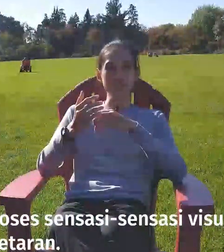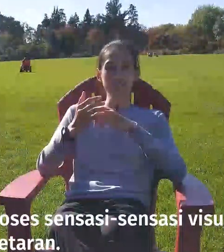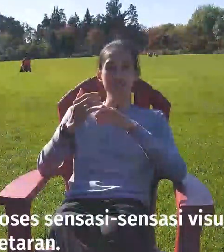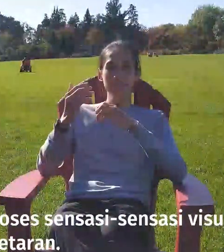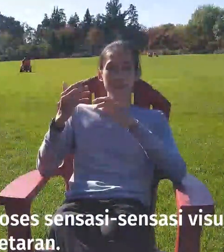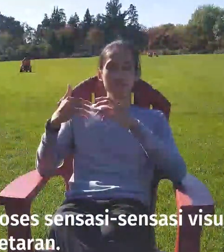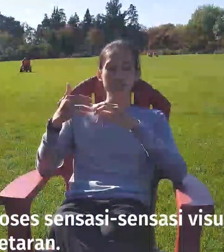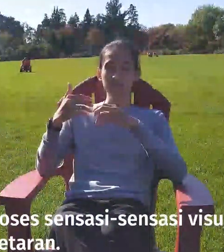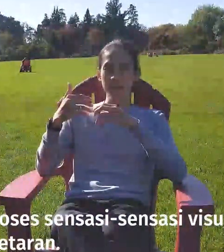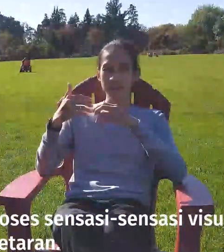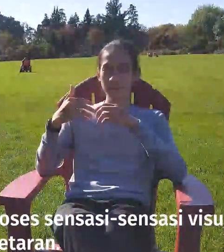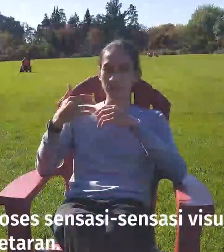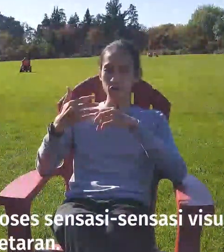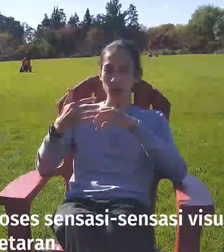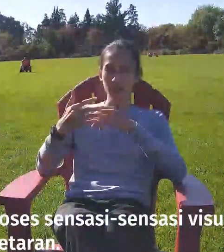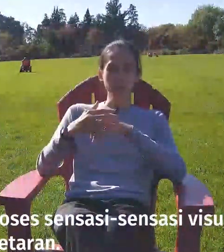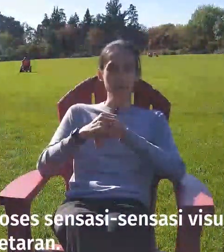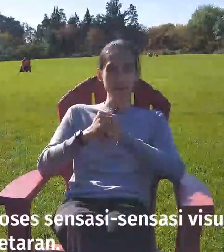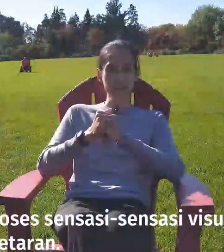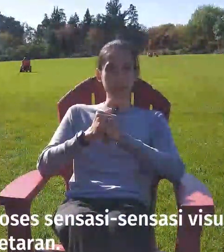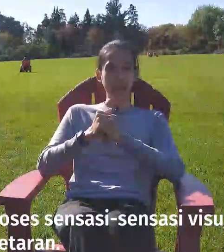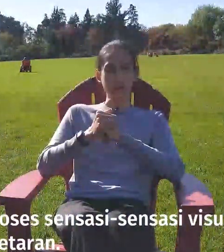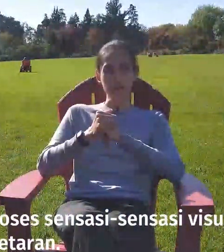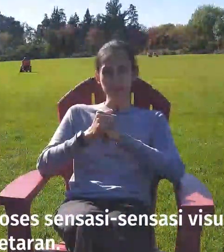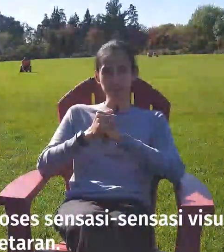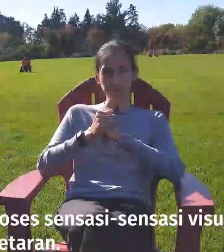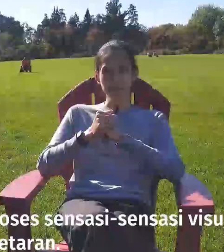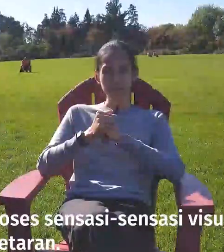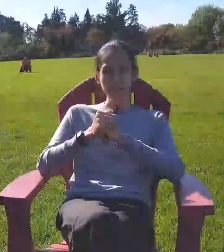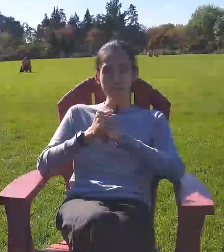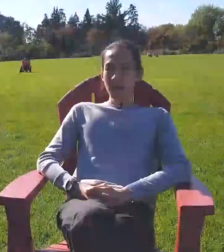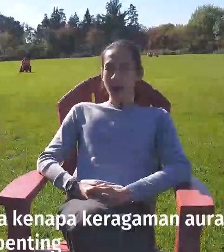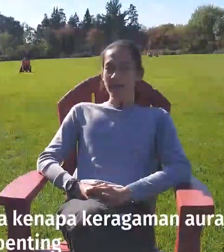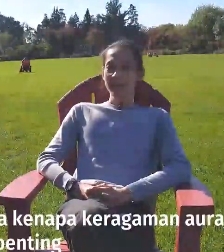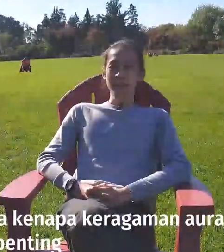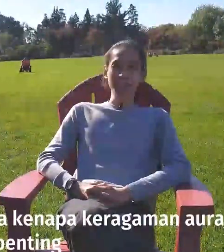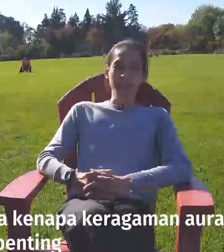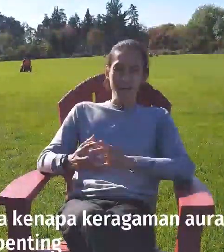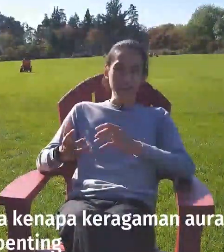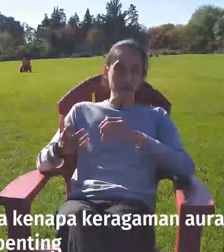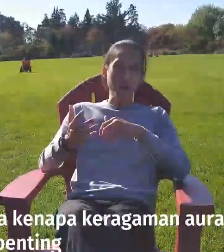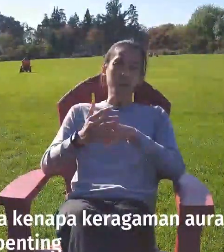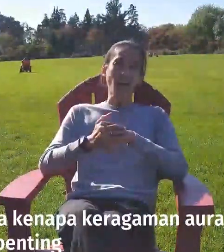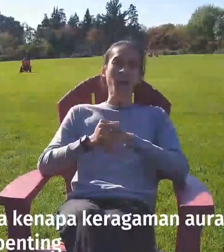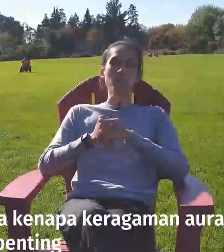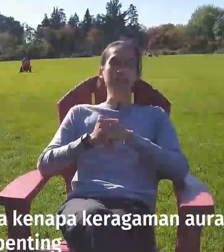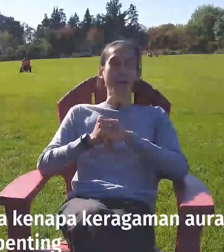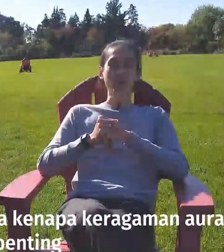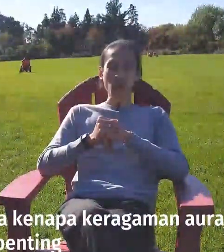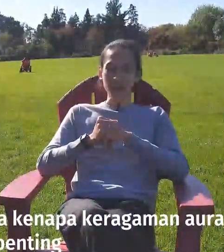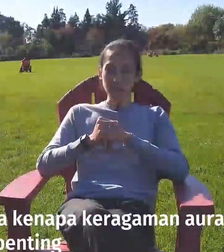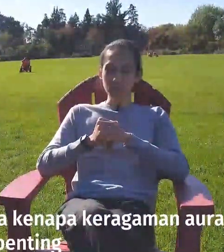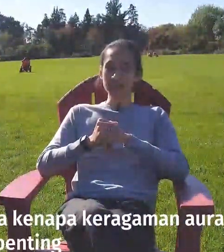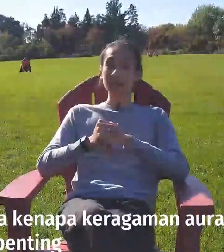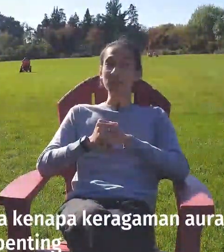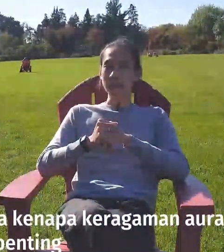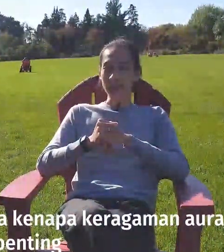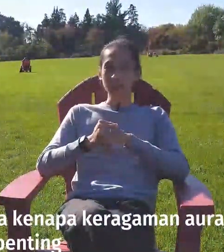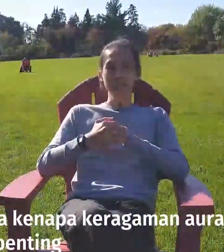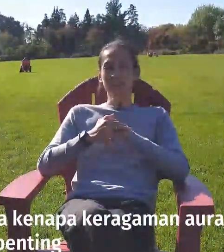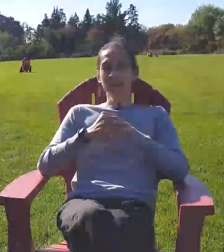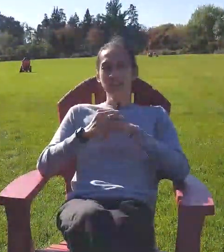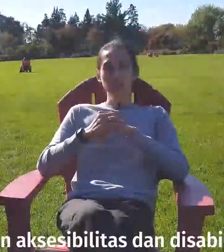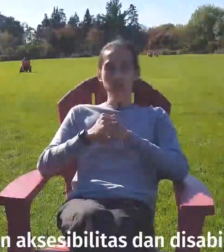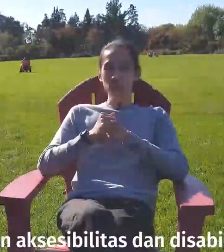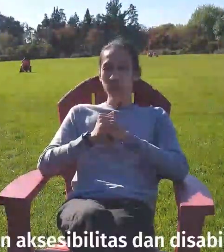pemroses sensasi-sensasi visual dan sensasi sekitaran alasan ketiga Kenapa keragaman aural itu menjadi